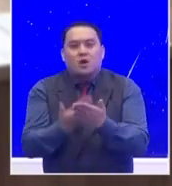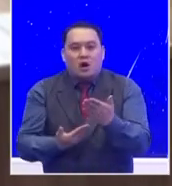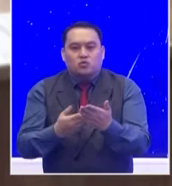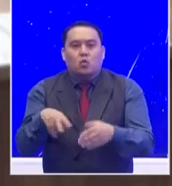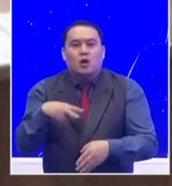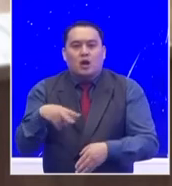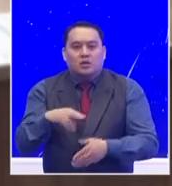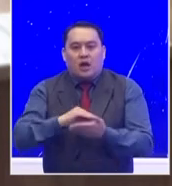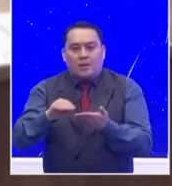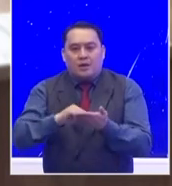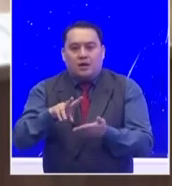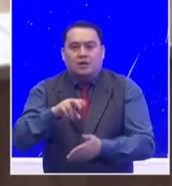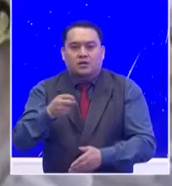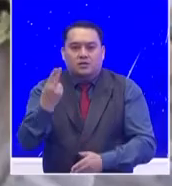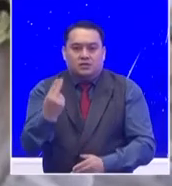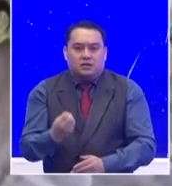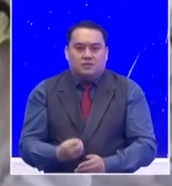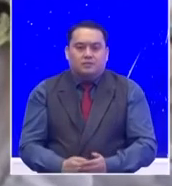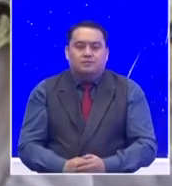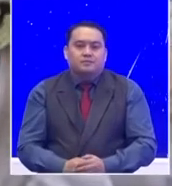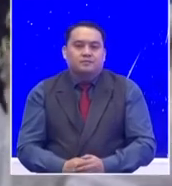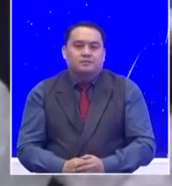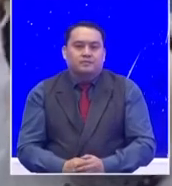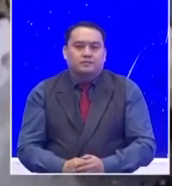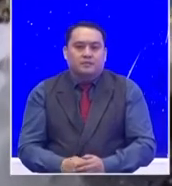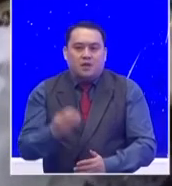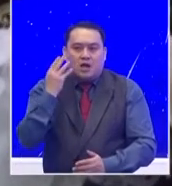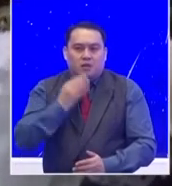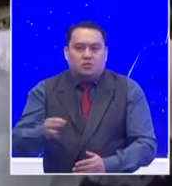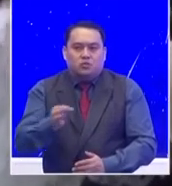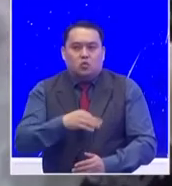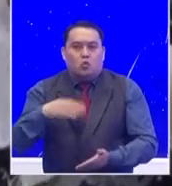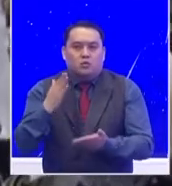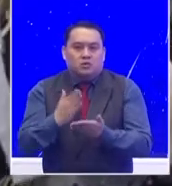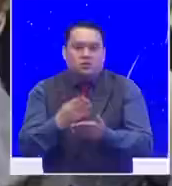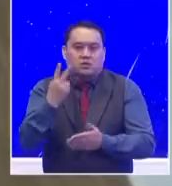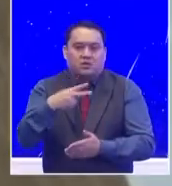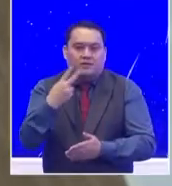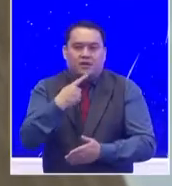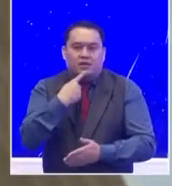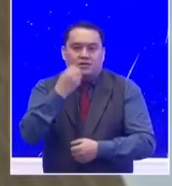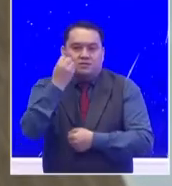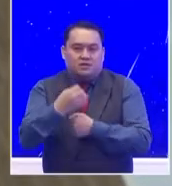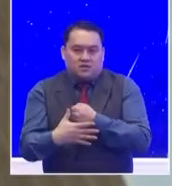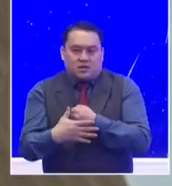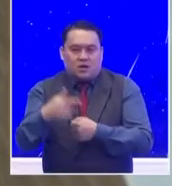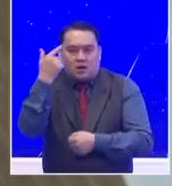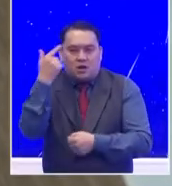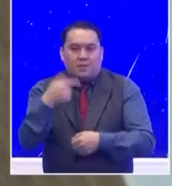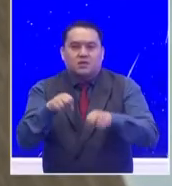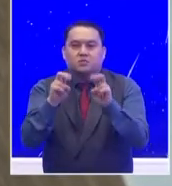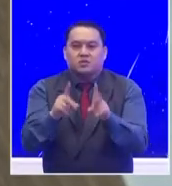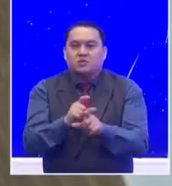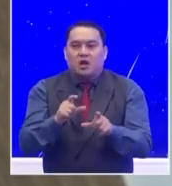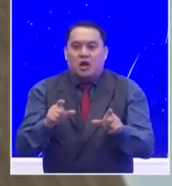литературу, написанную на латинице. В настоящее время в Алматинской области функционирует 20 языковых центров. Квалифицированный кадровый